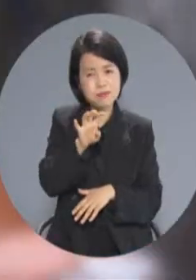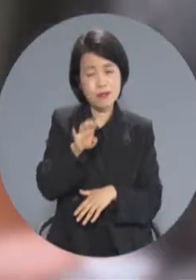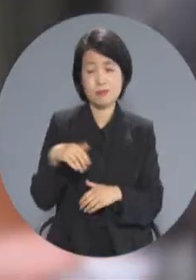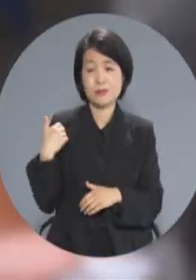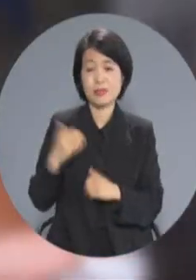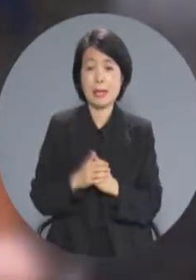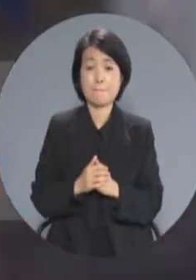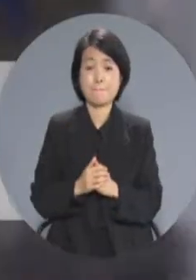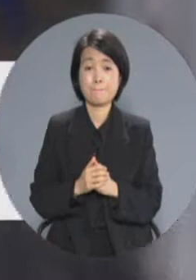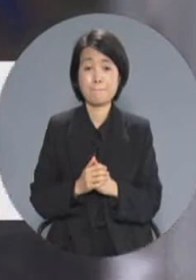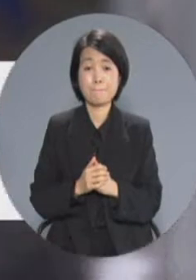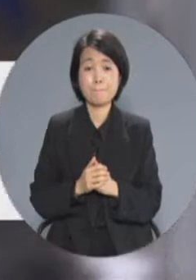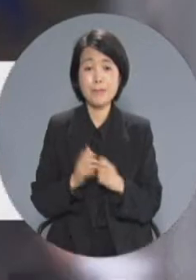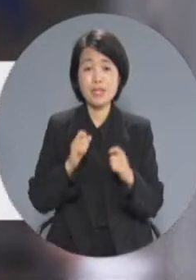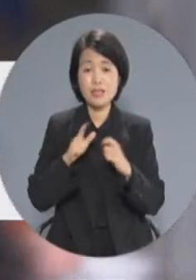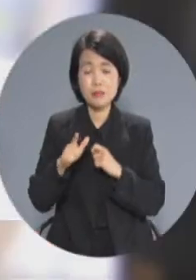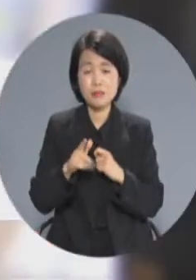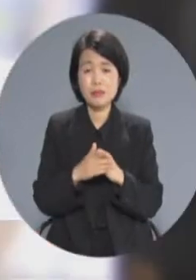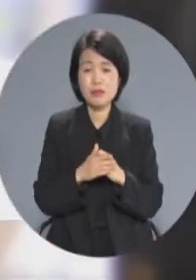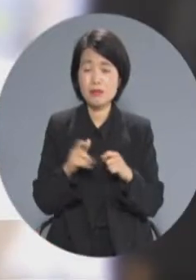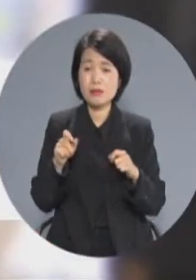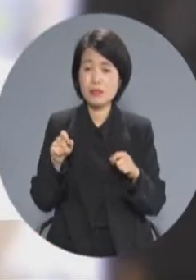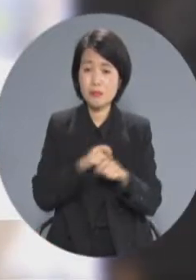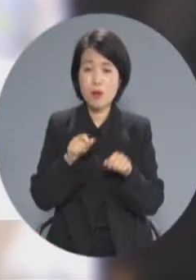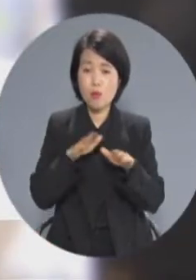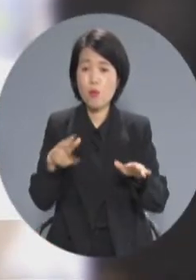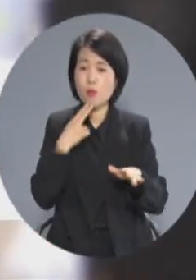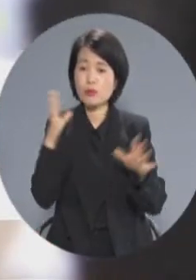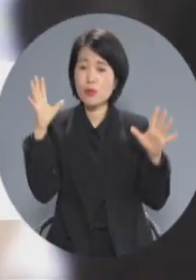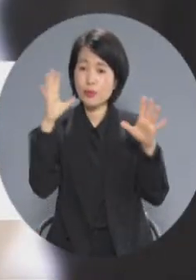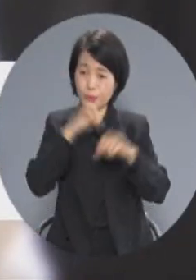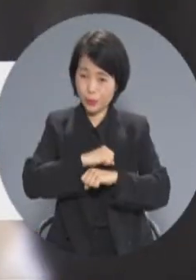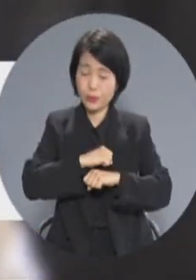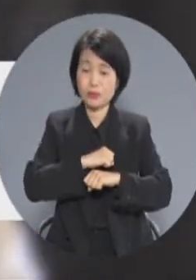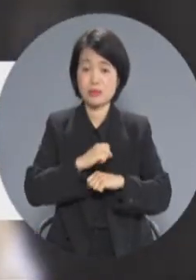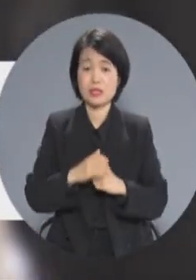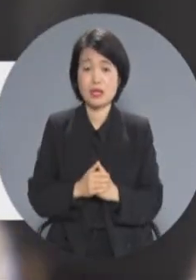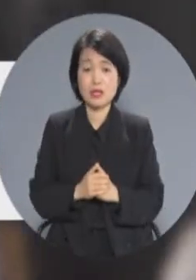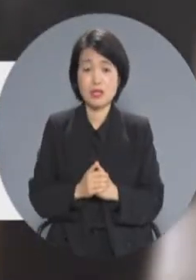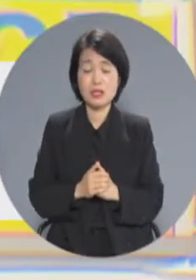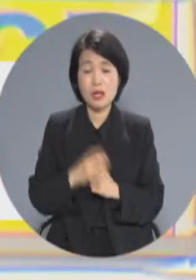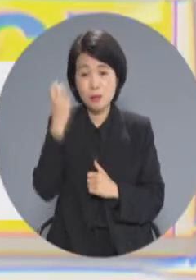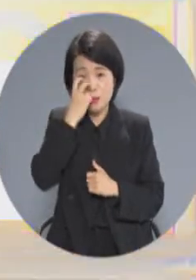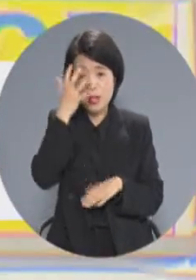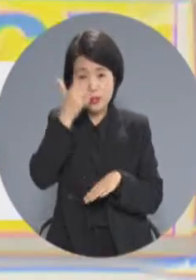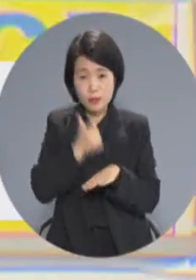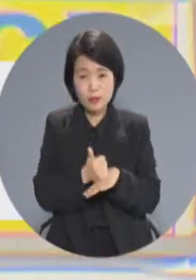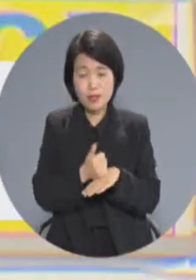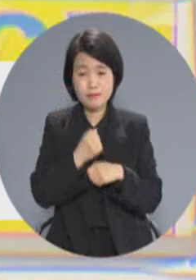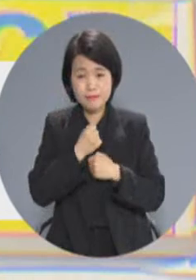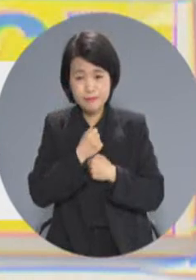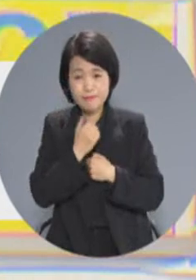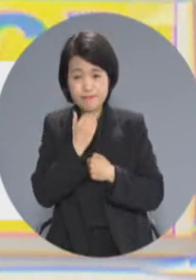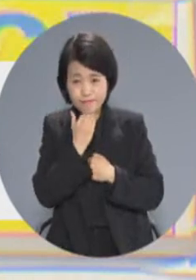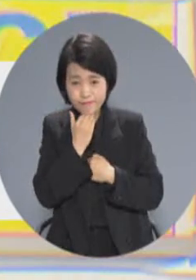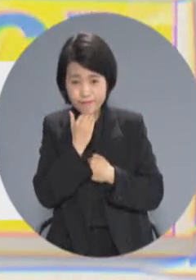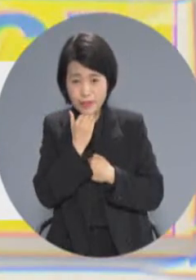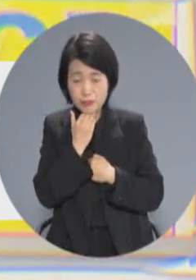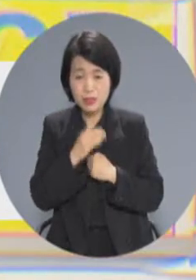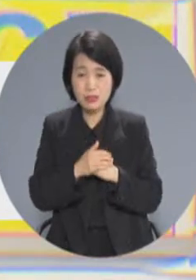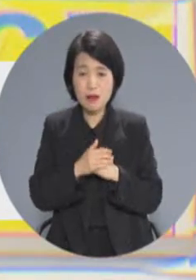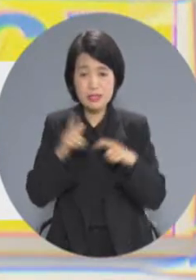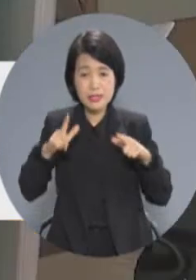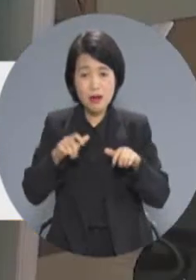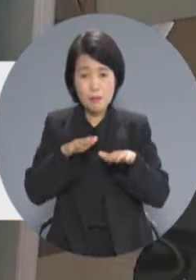대부분 특별한 확산 없이 소멸되고 있다고 보고 있습니다. 또 모니터링 결과를 주시하면서요. 지역의 변이